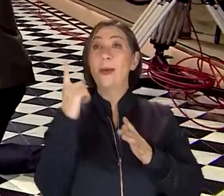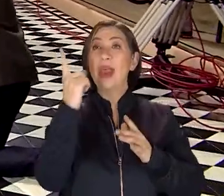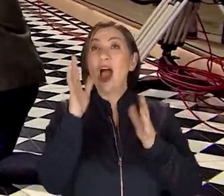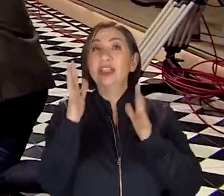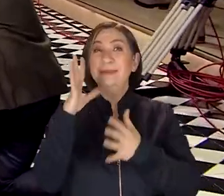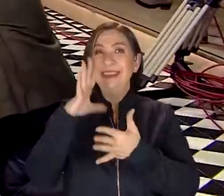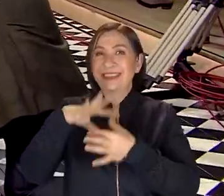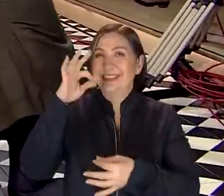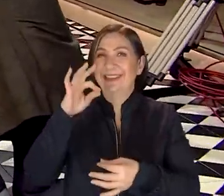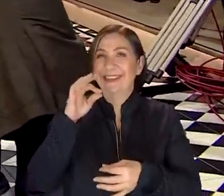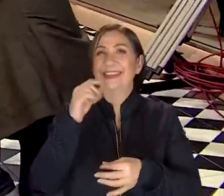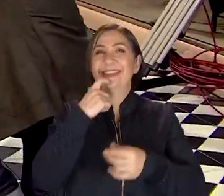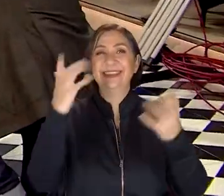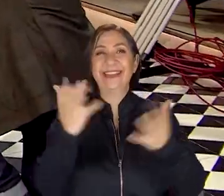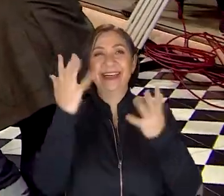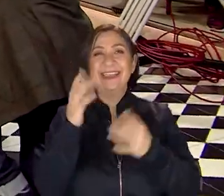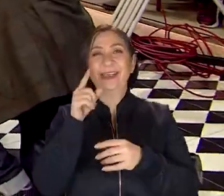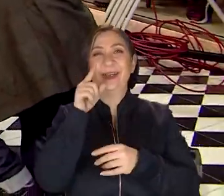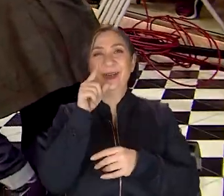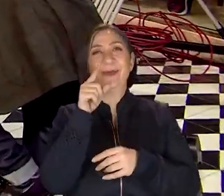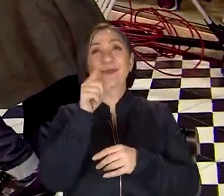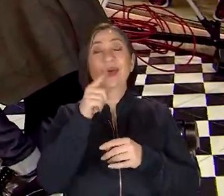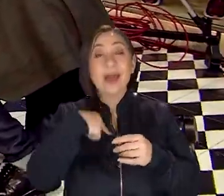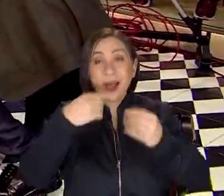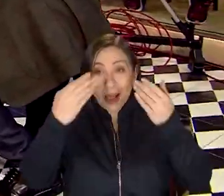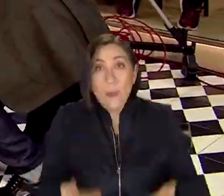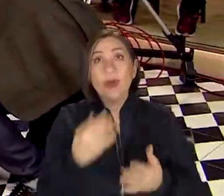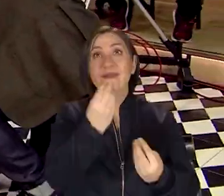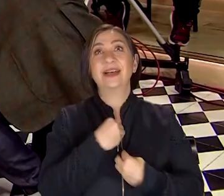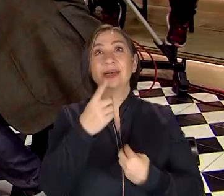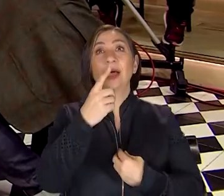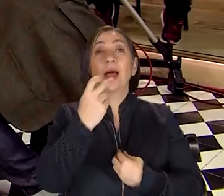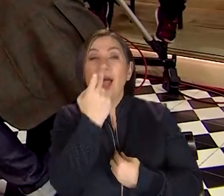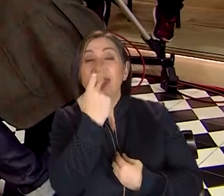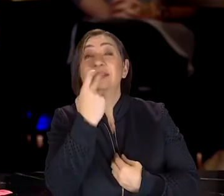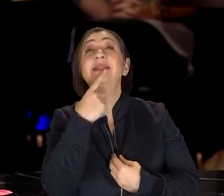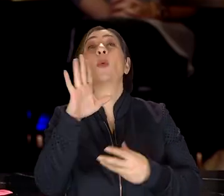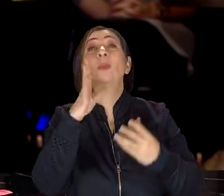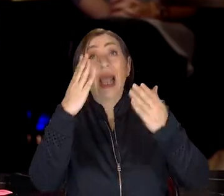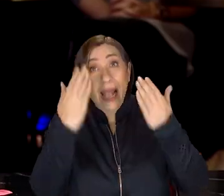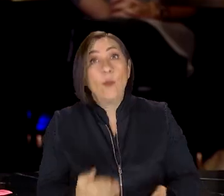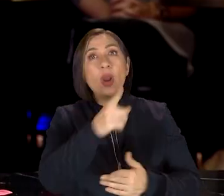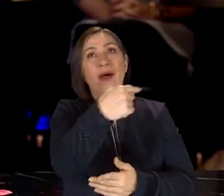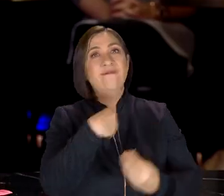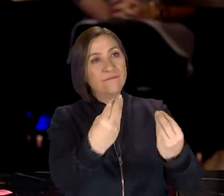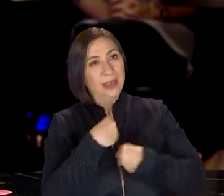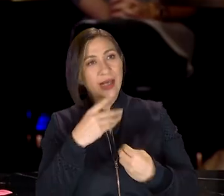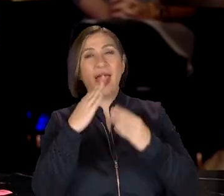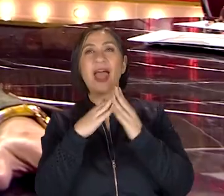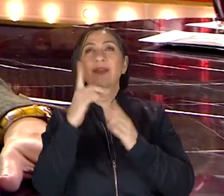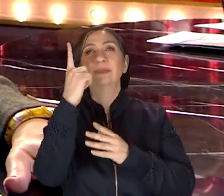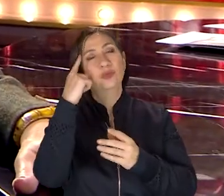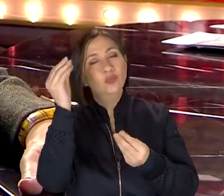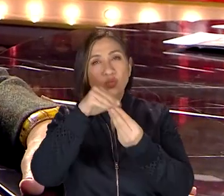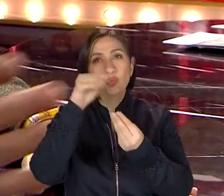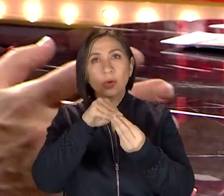bir insansın gibi bütün yıllarca bizi bunu bizi ikna ettin. Bak yedirdin demiyorum, bizi ikna ettin. Yani evde bir şey